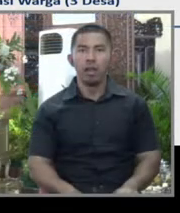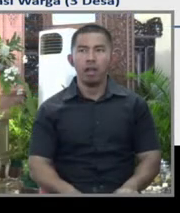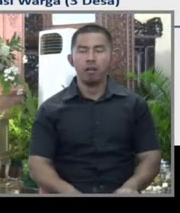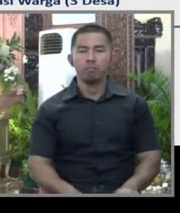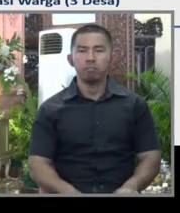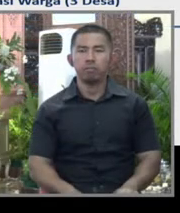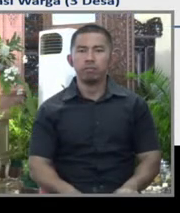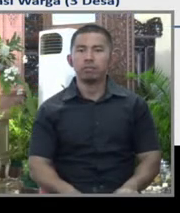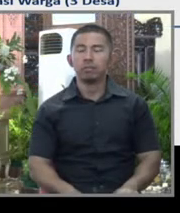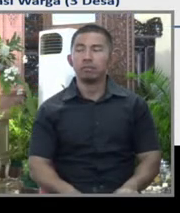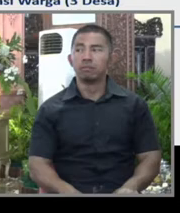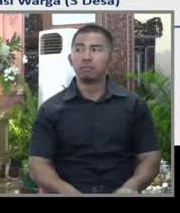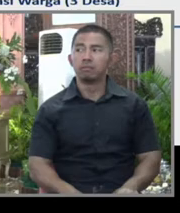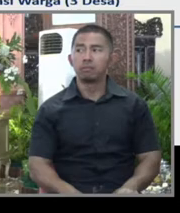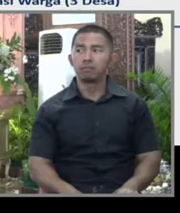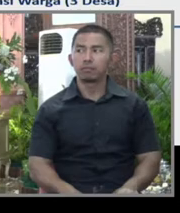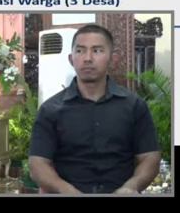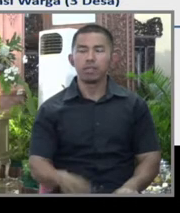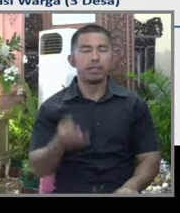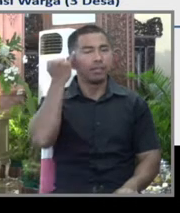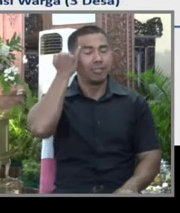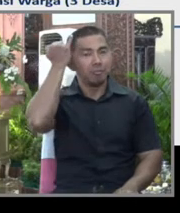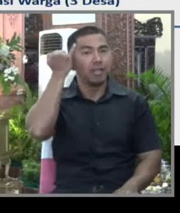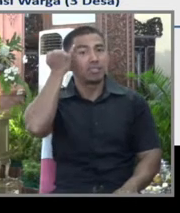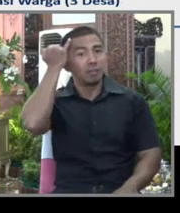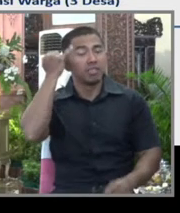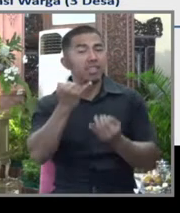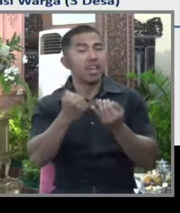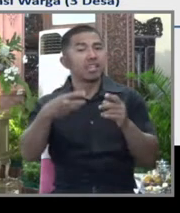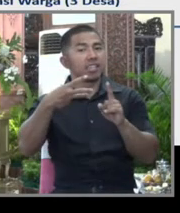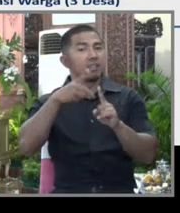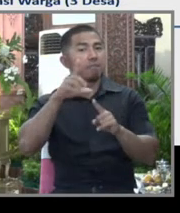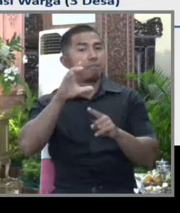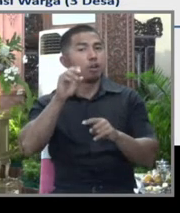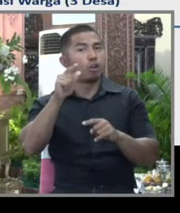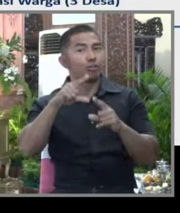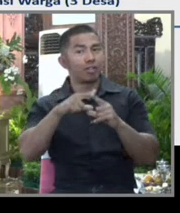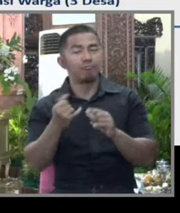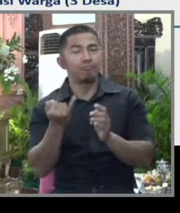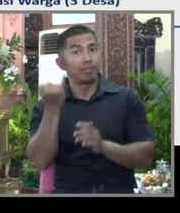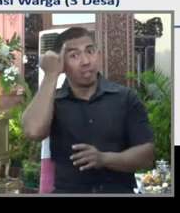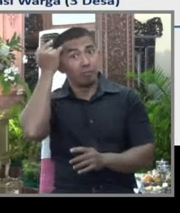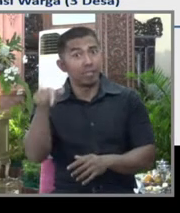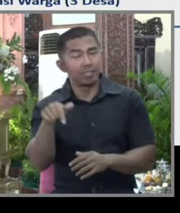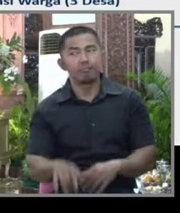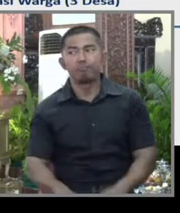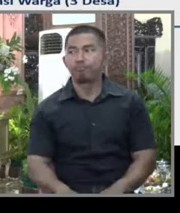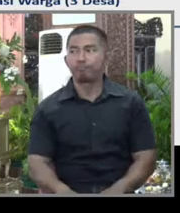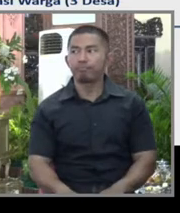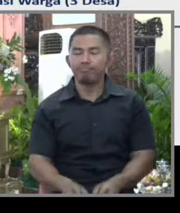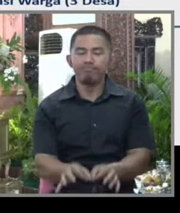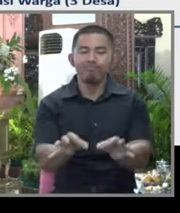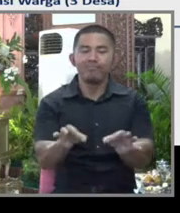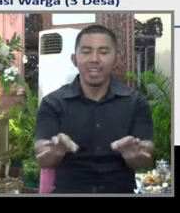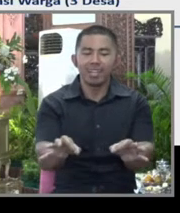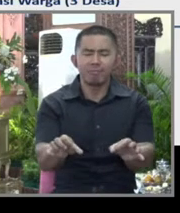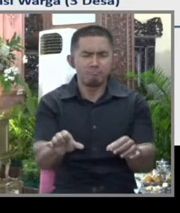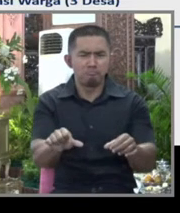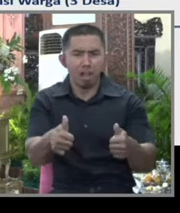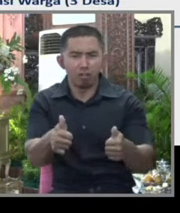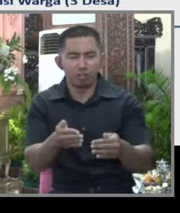ini awalnya inovasi kami Bapak, jalan ini Bapak. Ini adalah jalan terbaik, jalan pendekat terbaik